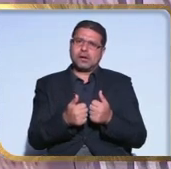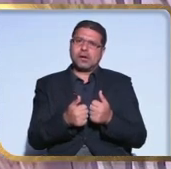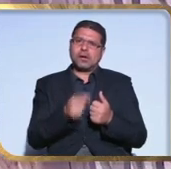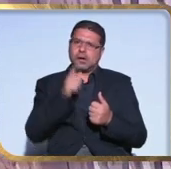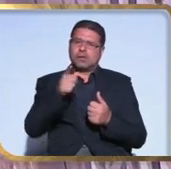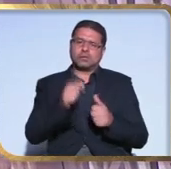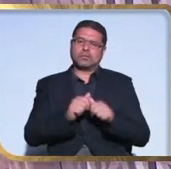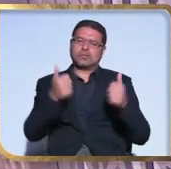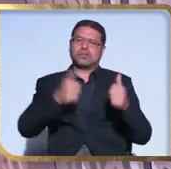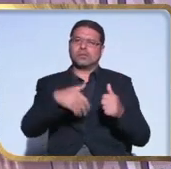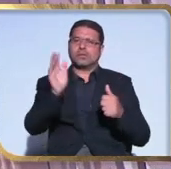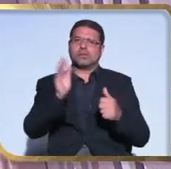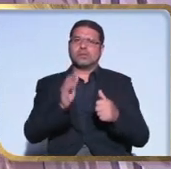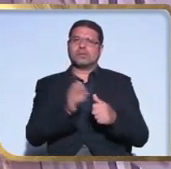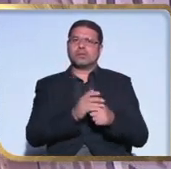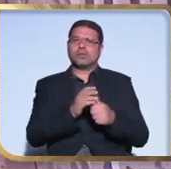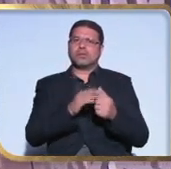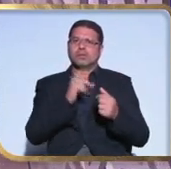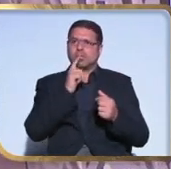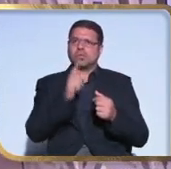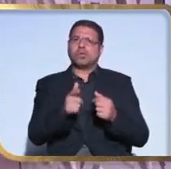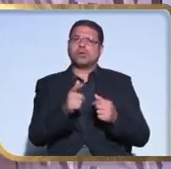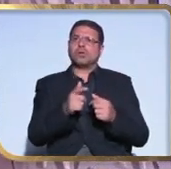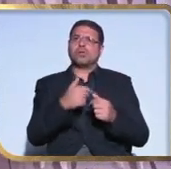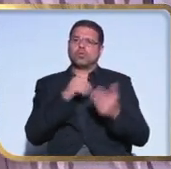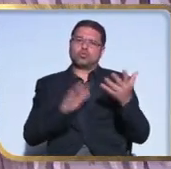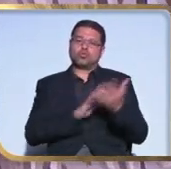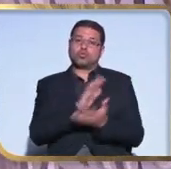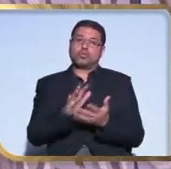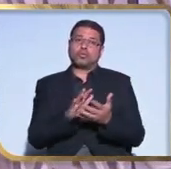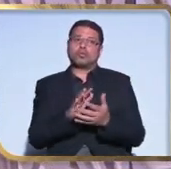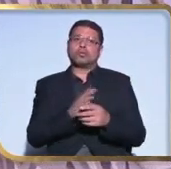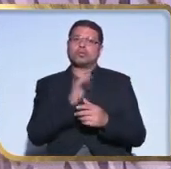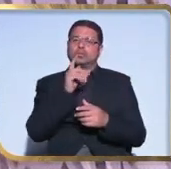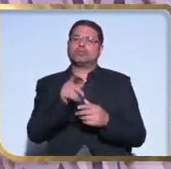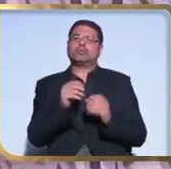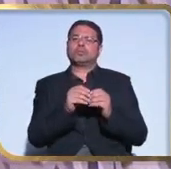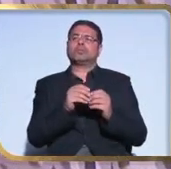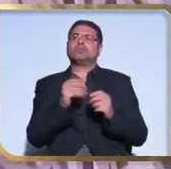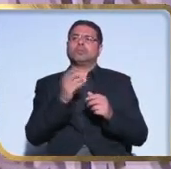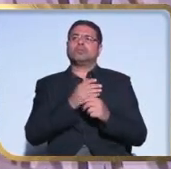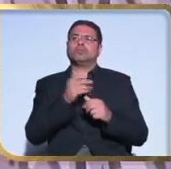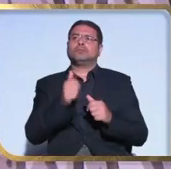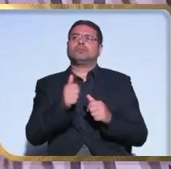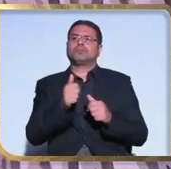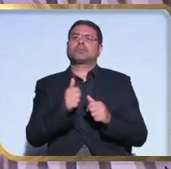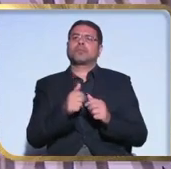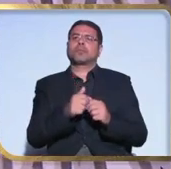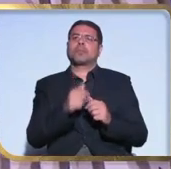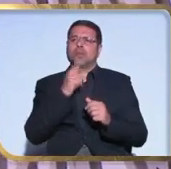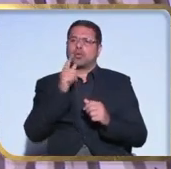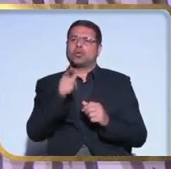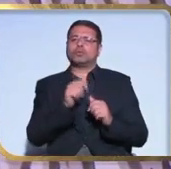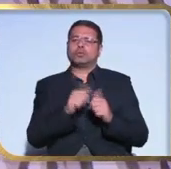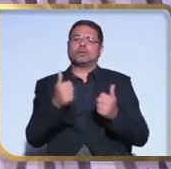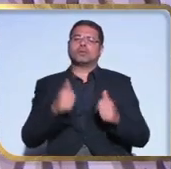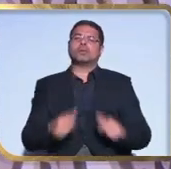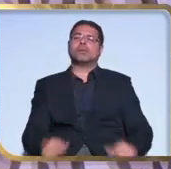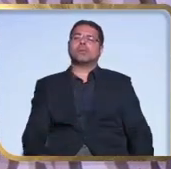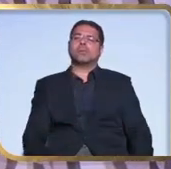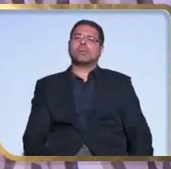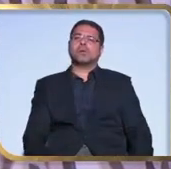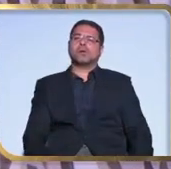انت طالق قاللي انا كنا في مشكله وراح قال كذا طال تمام يا فلانه انت طالق